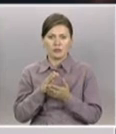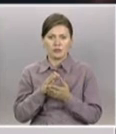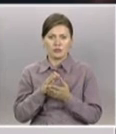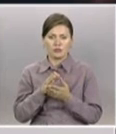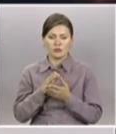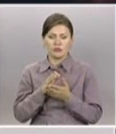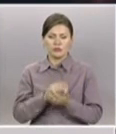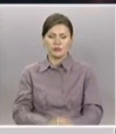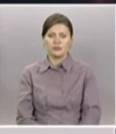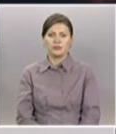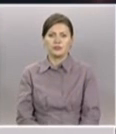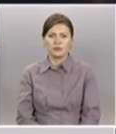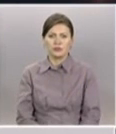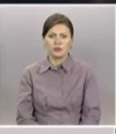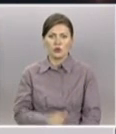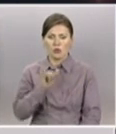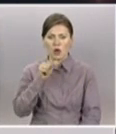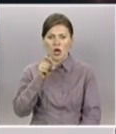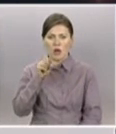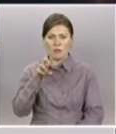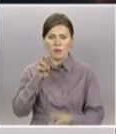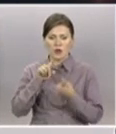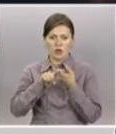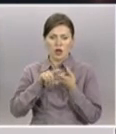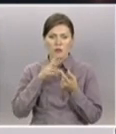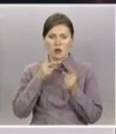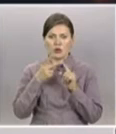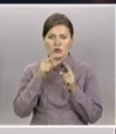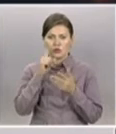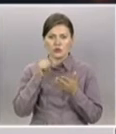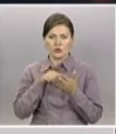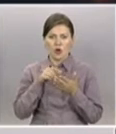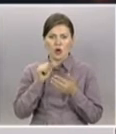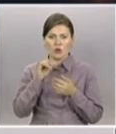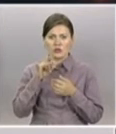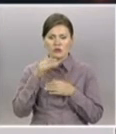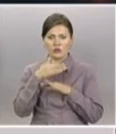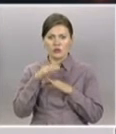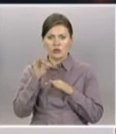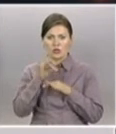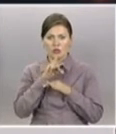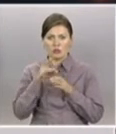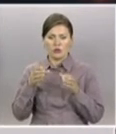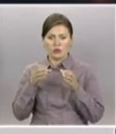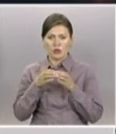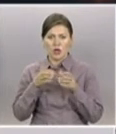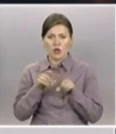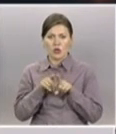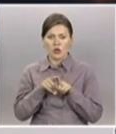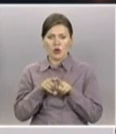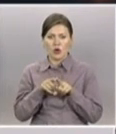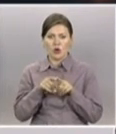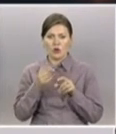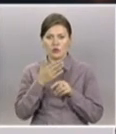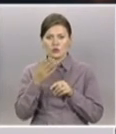сұрақ қойып отырсыз, анау уахаптарға байланысты. Және де екінші сұрағыңыз ол Әуезов көшесіндегі діни бірлестік туралы. Діни бірлестікке жұмыстары